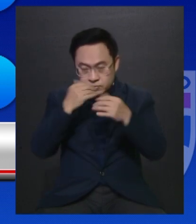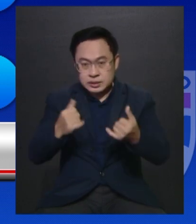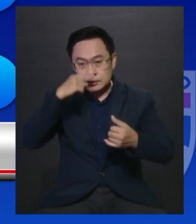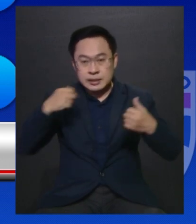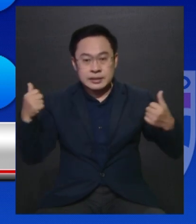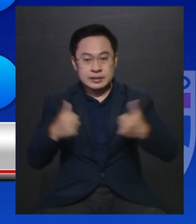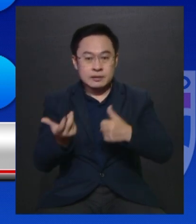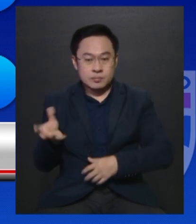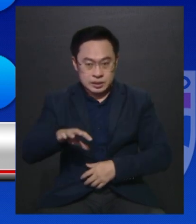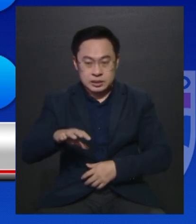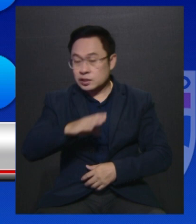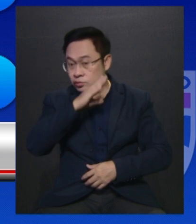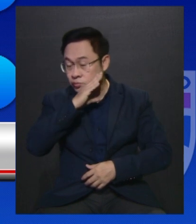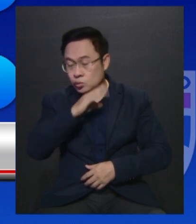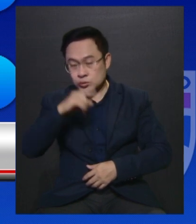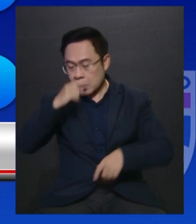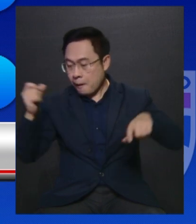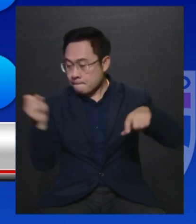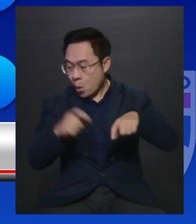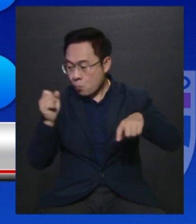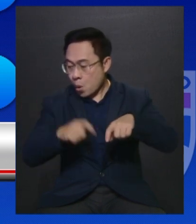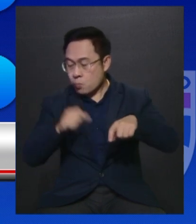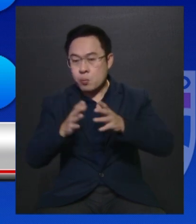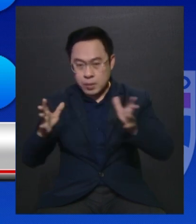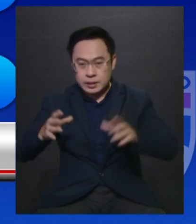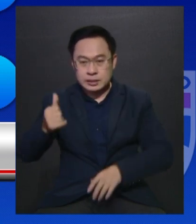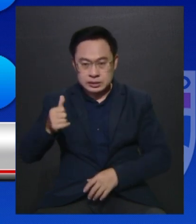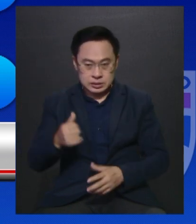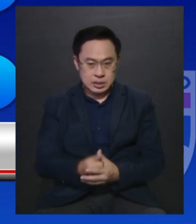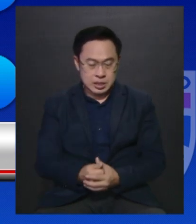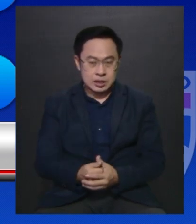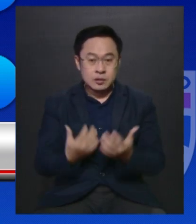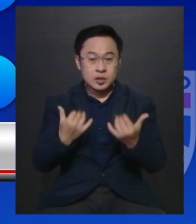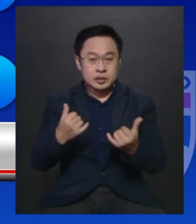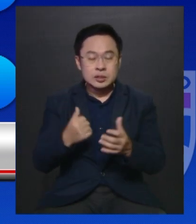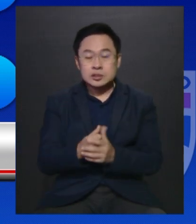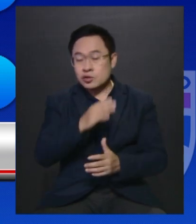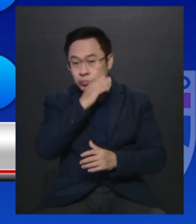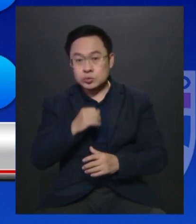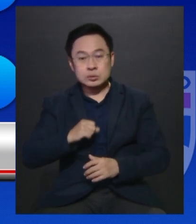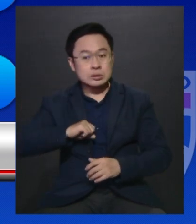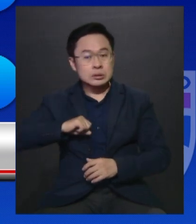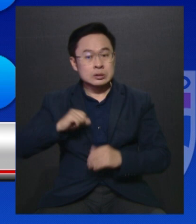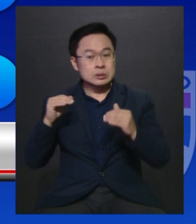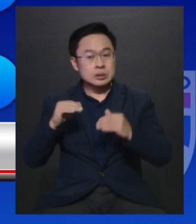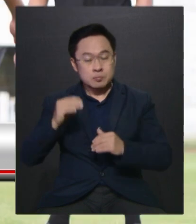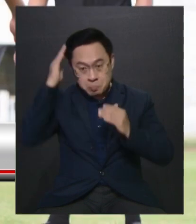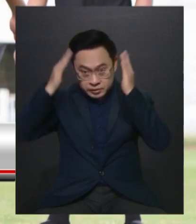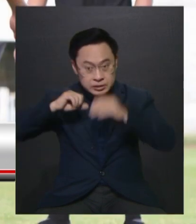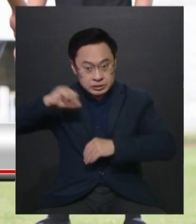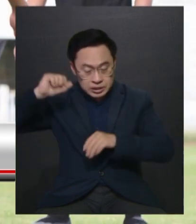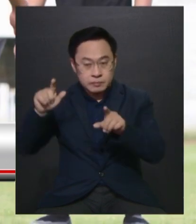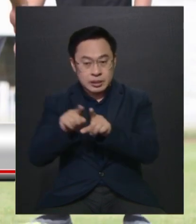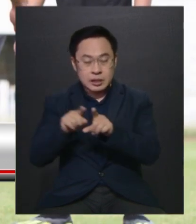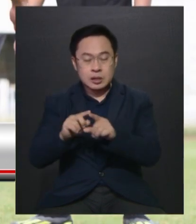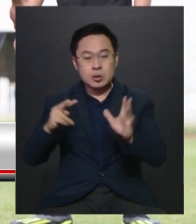งๆ อยากจะให้ชนะเยอะๆไปเลยนะคะเพราะว่ามาเลเซียเองเนี่ยที่แต่ละทีมที่เขาเจอเขาก็ชนะมาเยอะเหมือนกัน ใช ่แล้วเกมนัดสุดท้ายไท